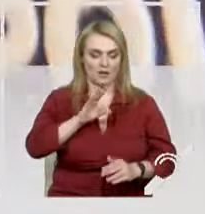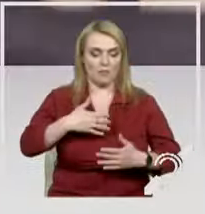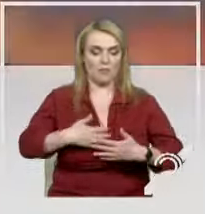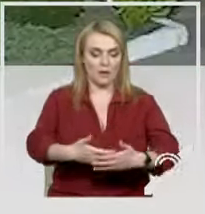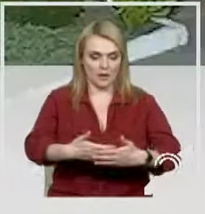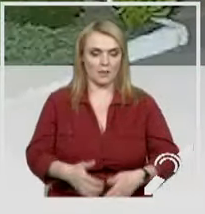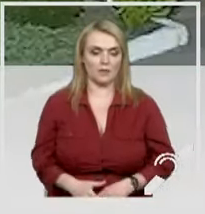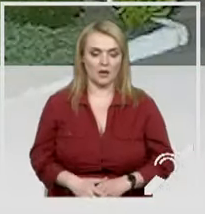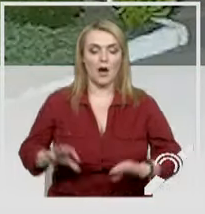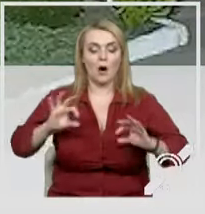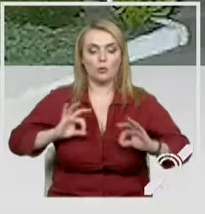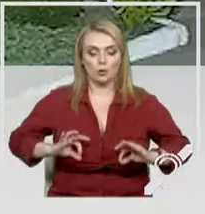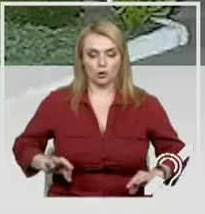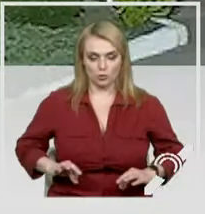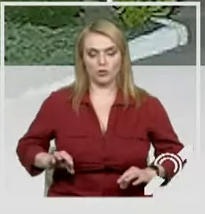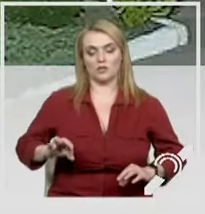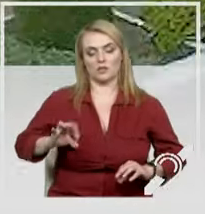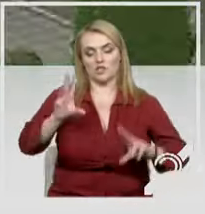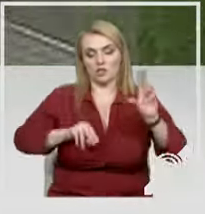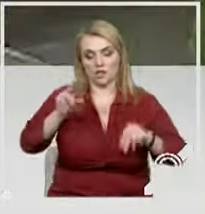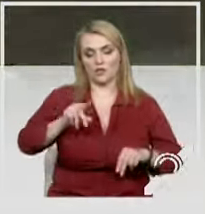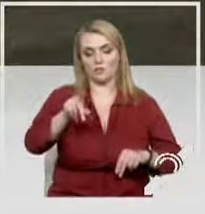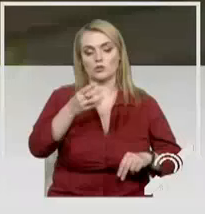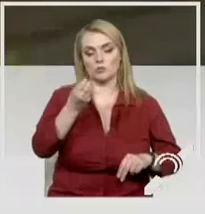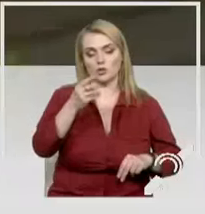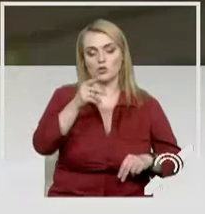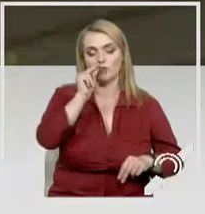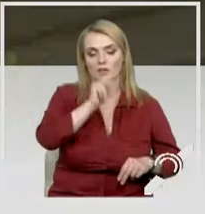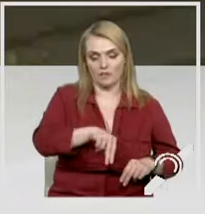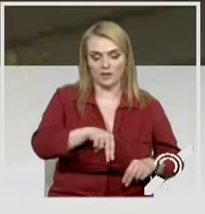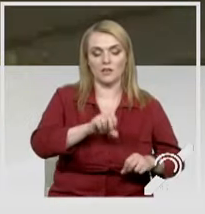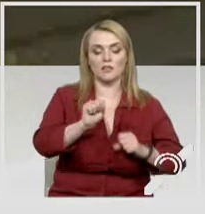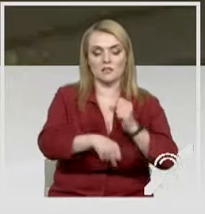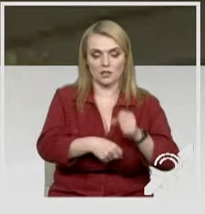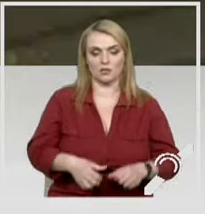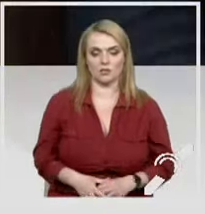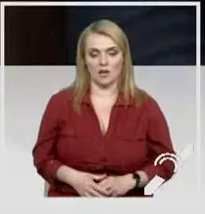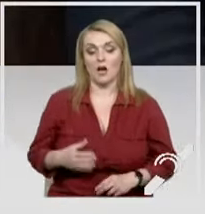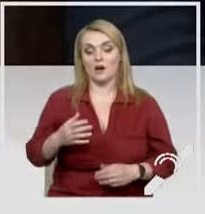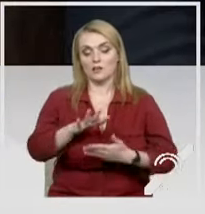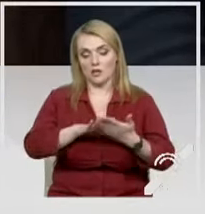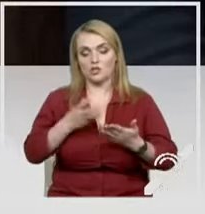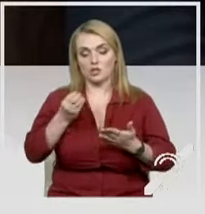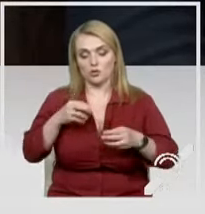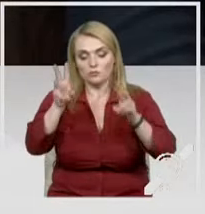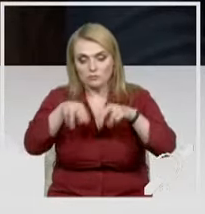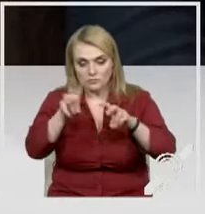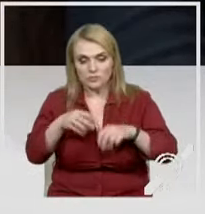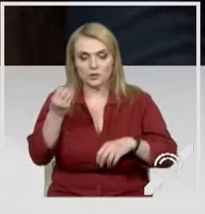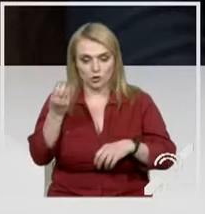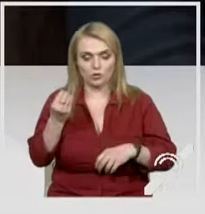Procuratura Generală susține că el poate fi învinuit și de violență sexuală, inclusiv în bază de gen. Imputarea